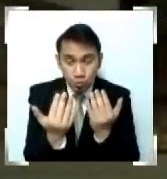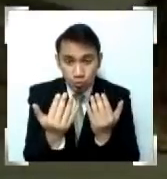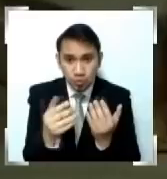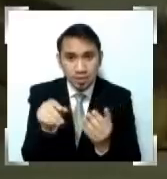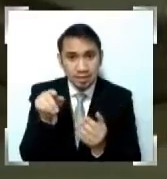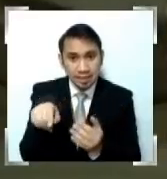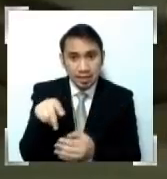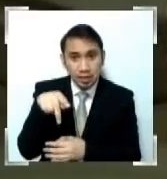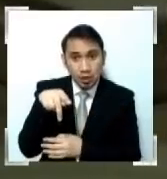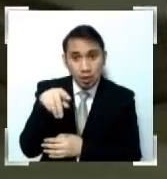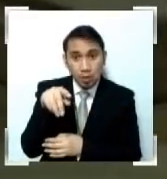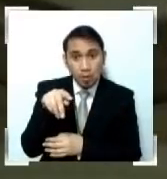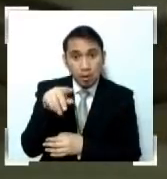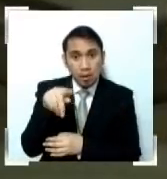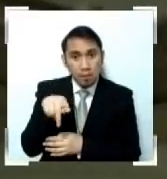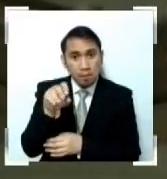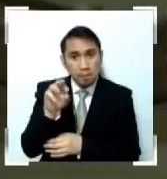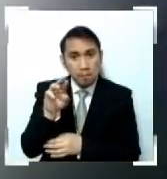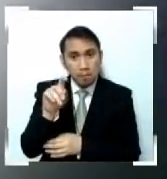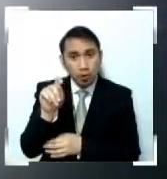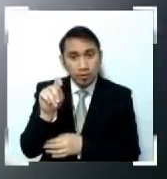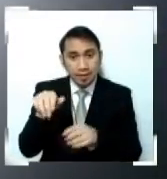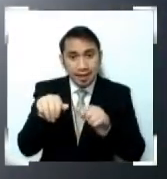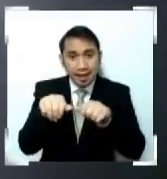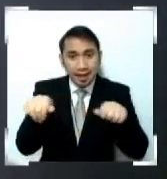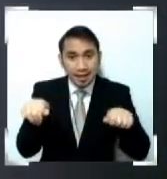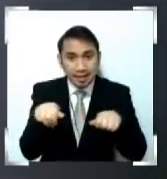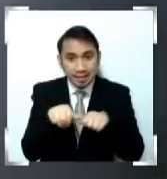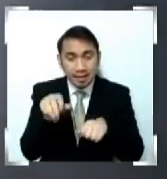umabot sa 3rd alarma.